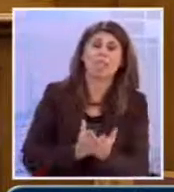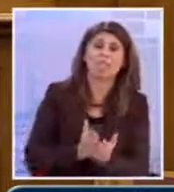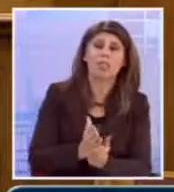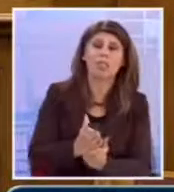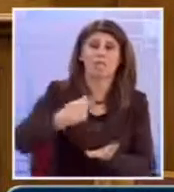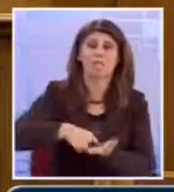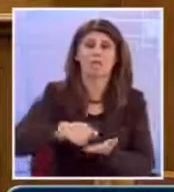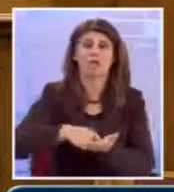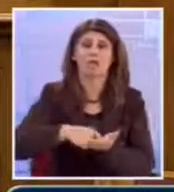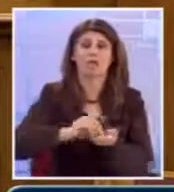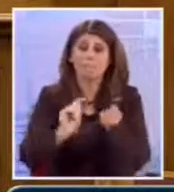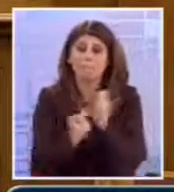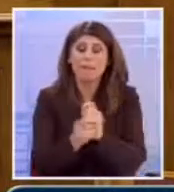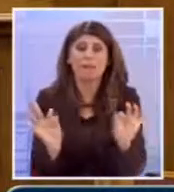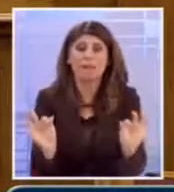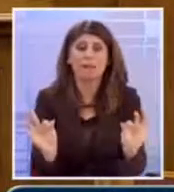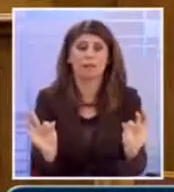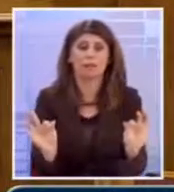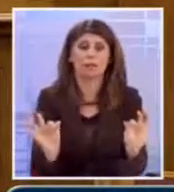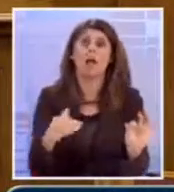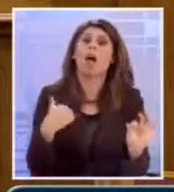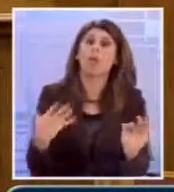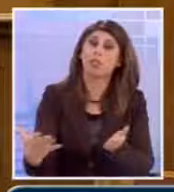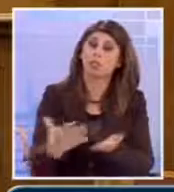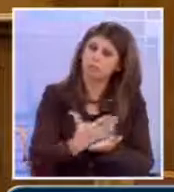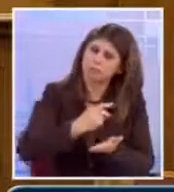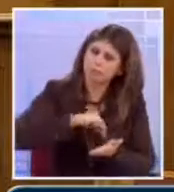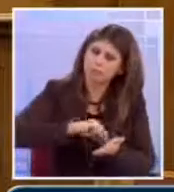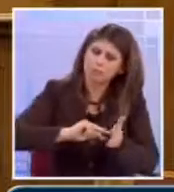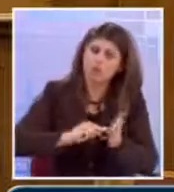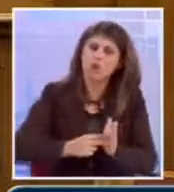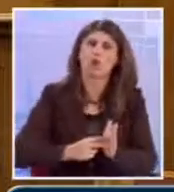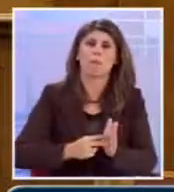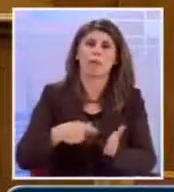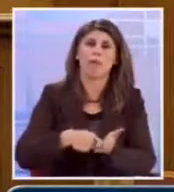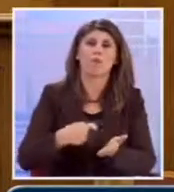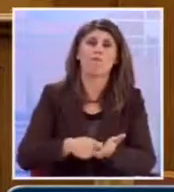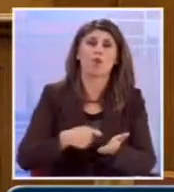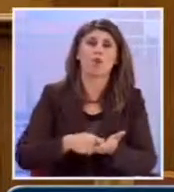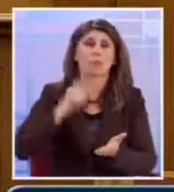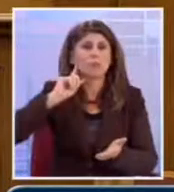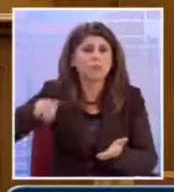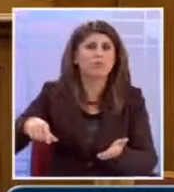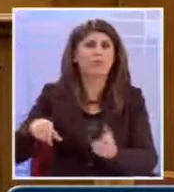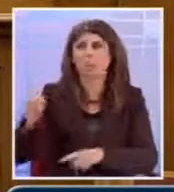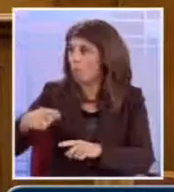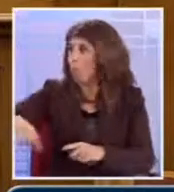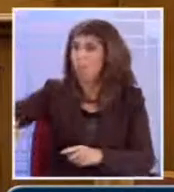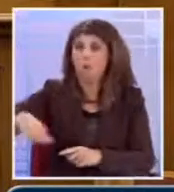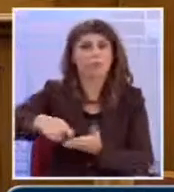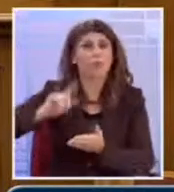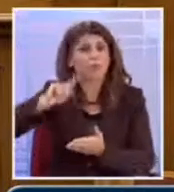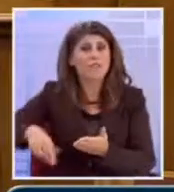φορολογική μεταρρύθμιση, δεν θα εξοικονομούσαμε πόρους από την φοροδιαφυγή? Αν διαμορφώναμε